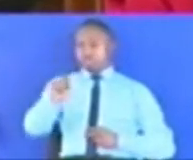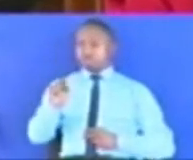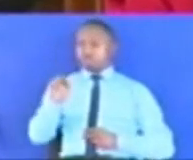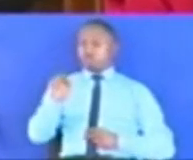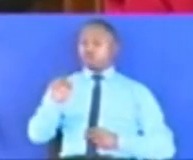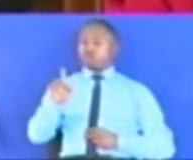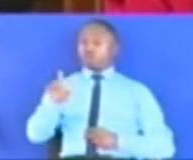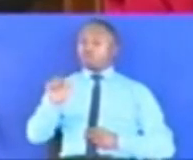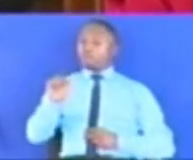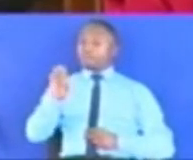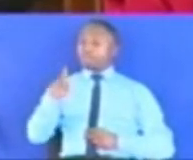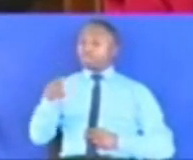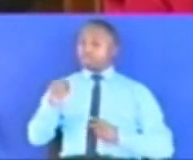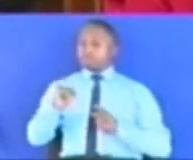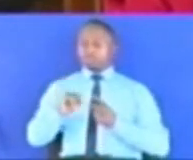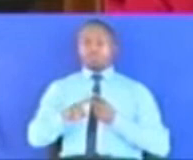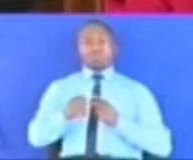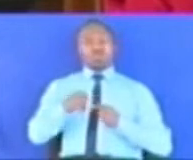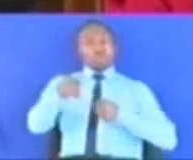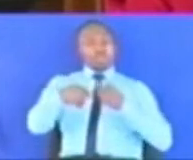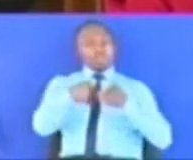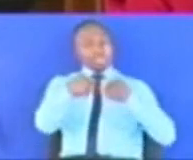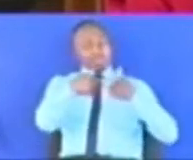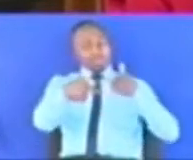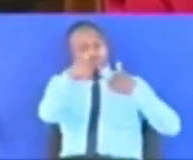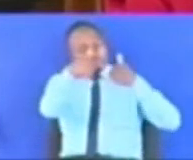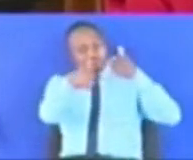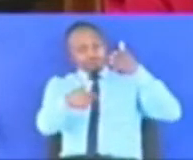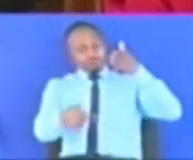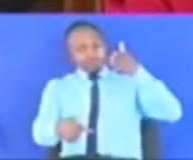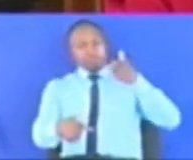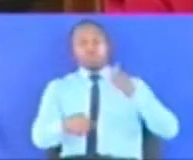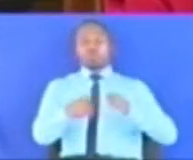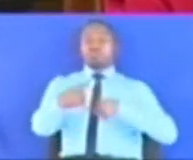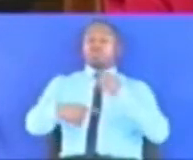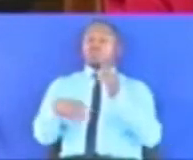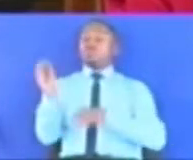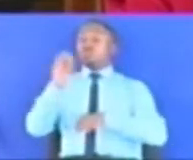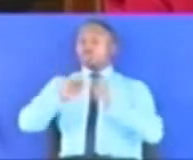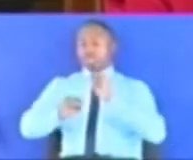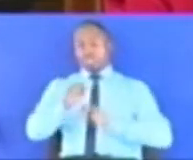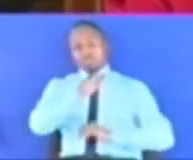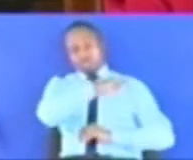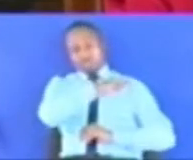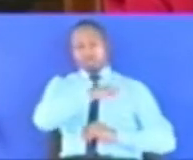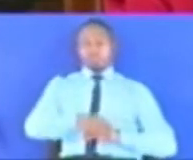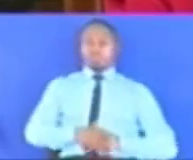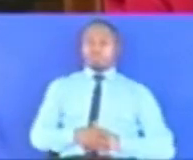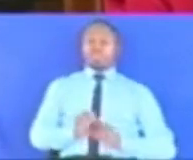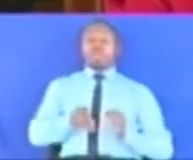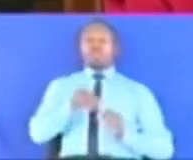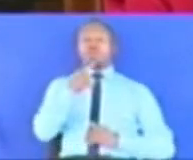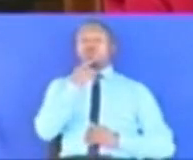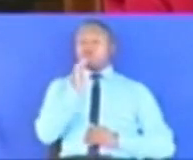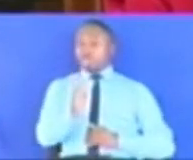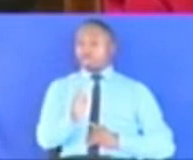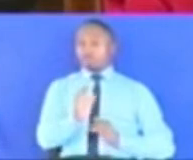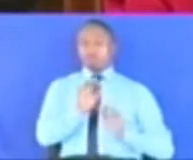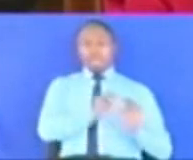Lambert Kaiser. Tutaendelea na majina mengine kadri uchangiaji utakavyokuwa hiyo mchana. Baada